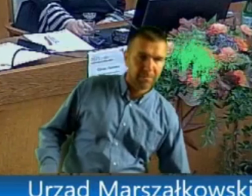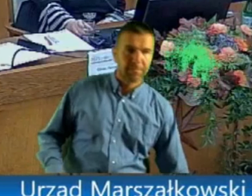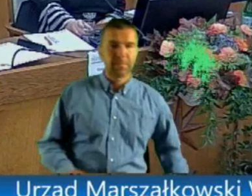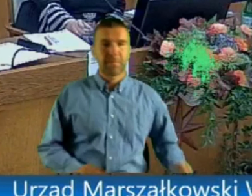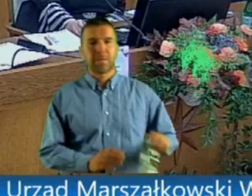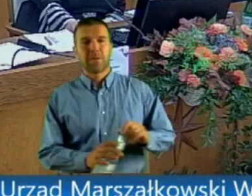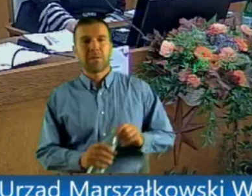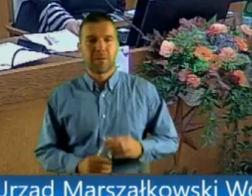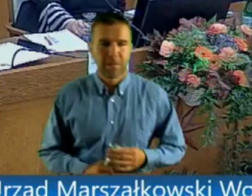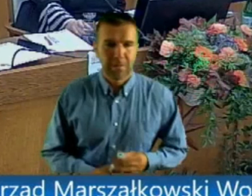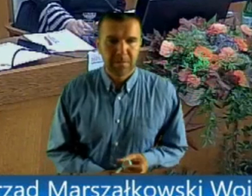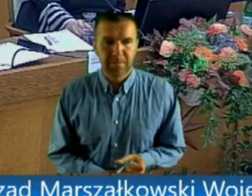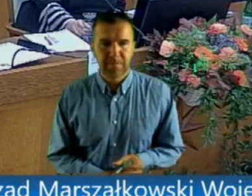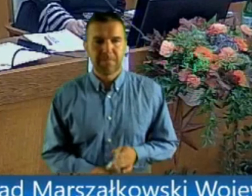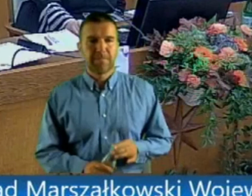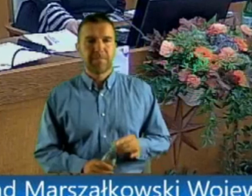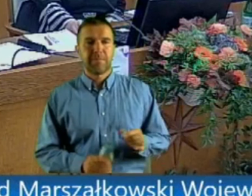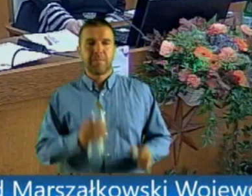wyświetlana.